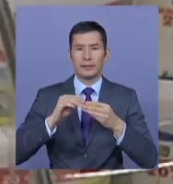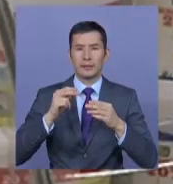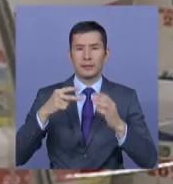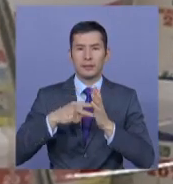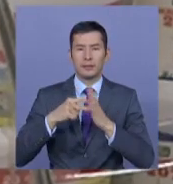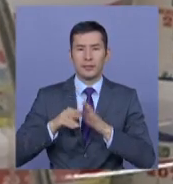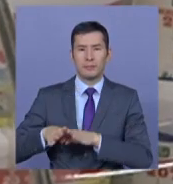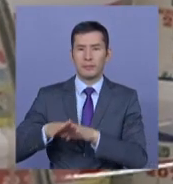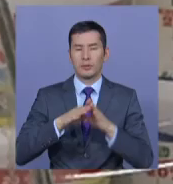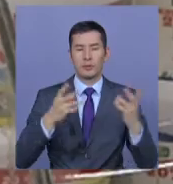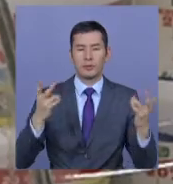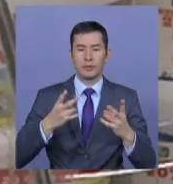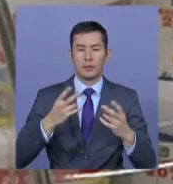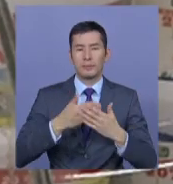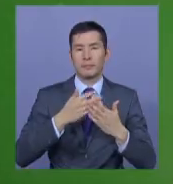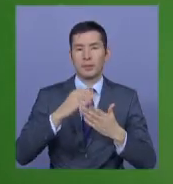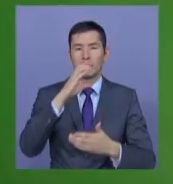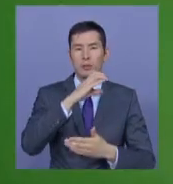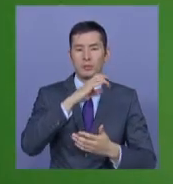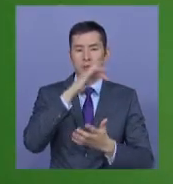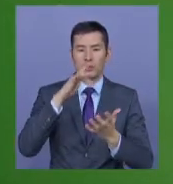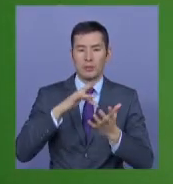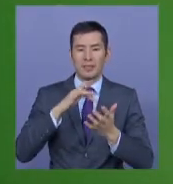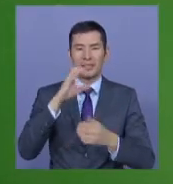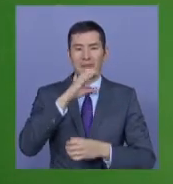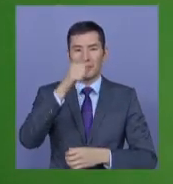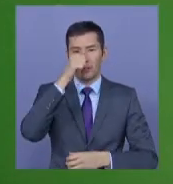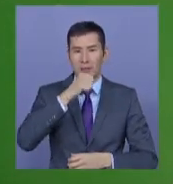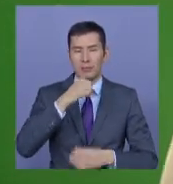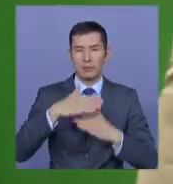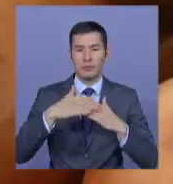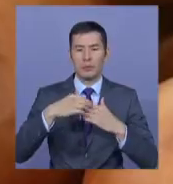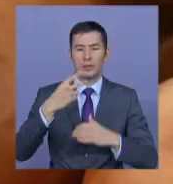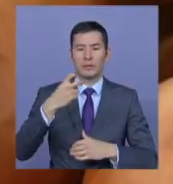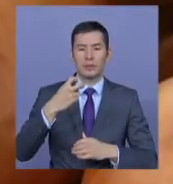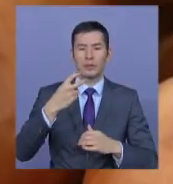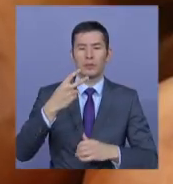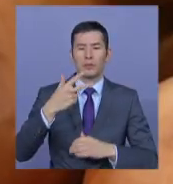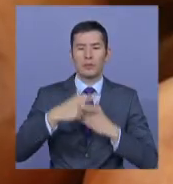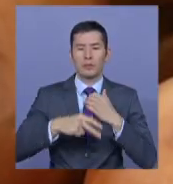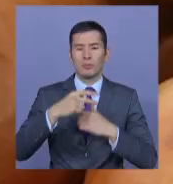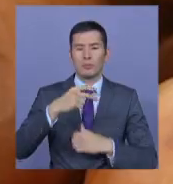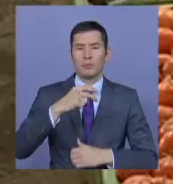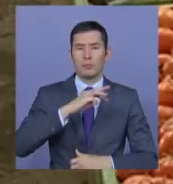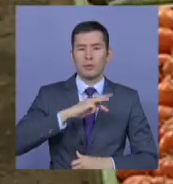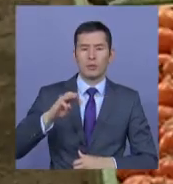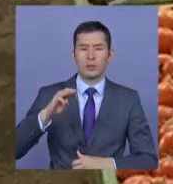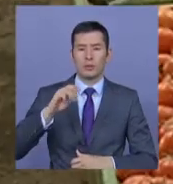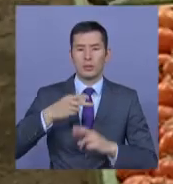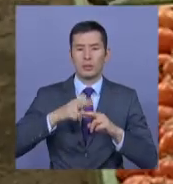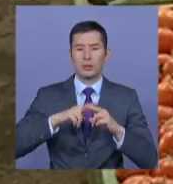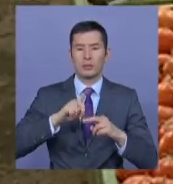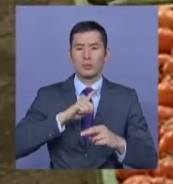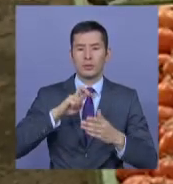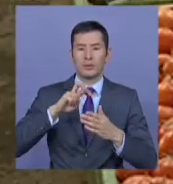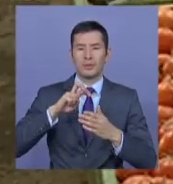қамтамасыз етіп отыр. Мәселен, қыркүйек айында қаладағы ірі сауда кешендерінің біріне 280 миллион теңге көлемінде толығымен өтелетін пайсыз несие